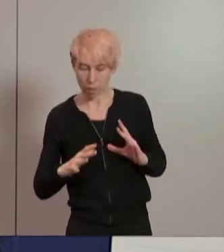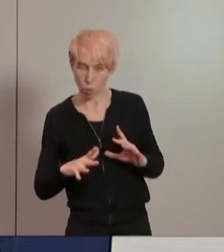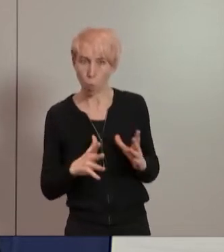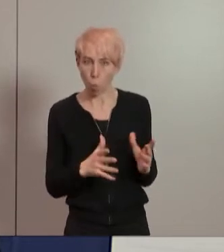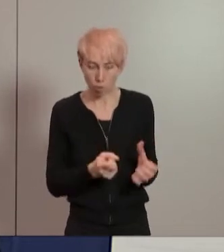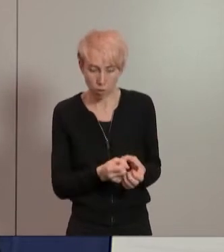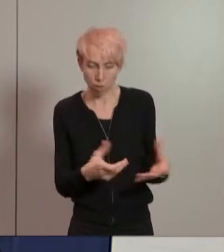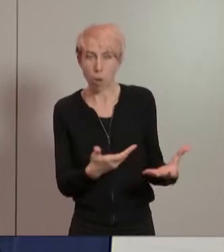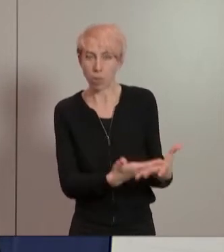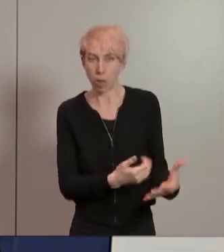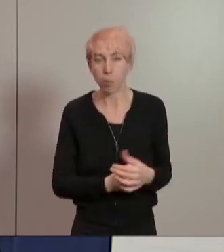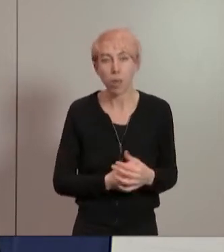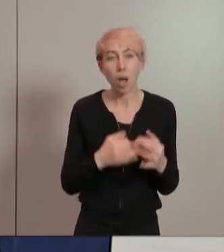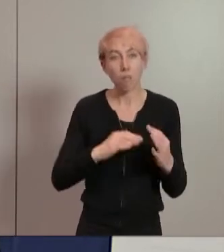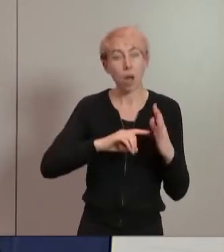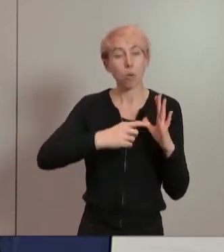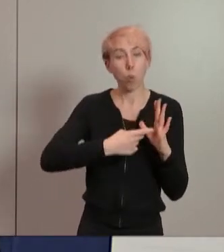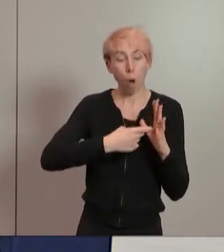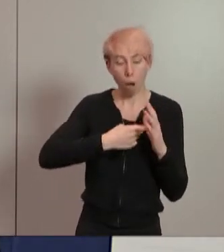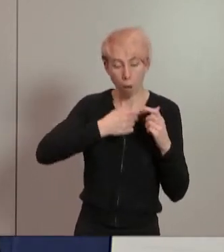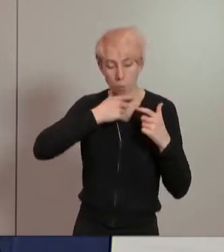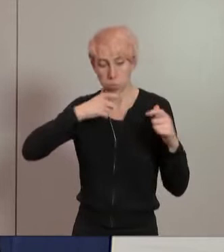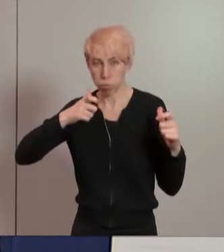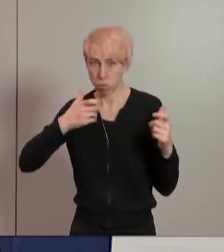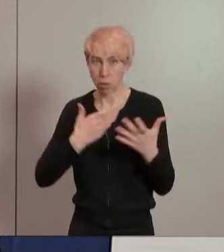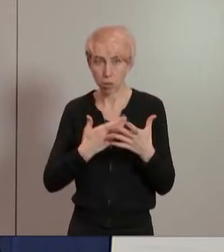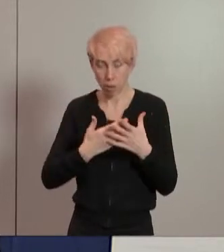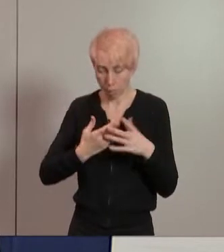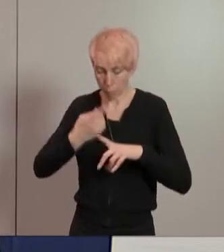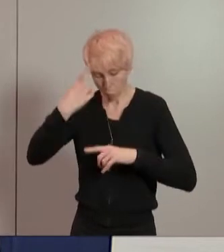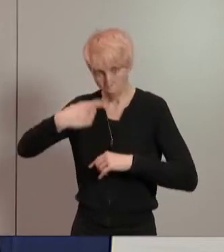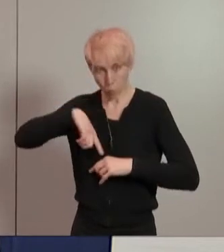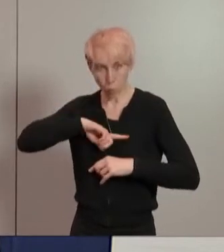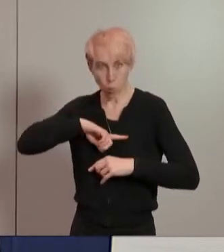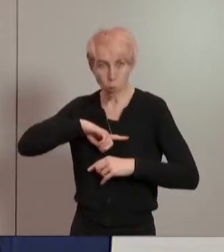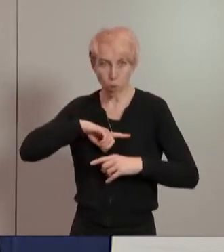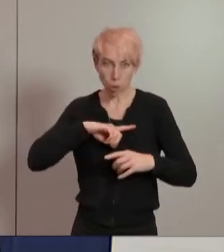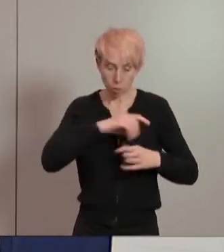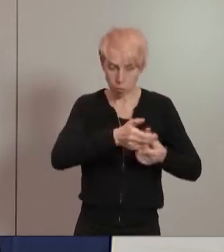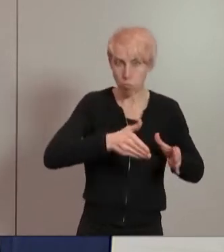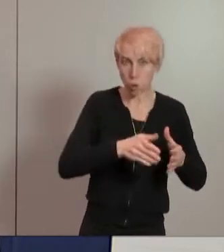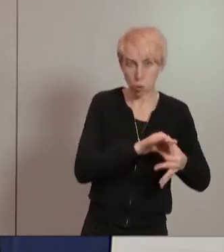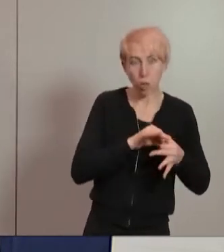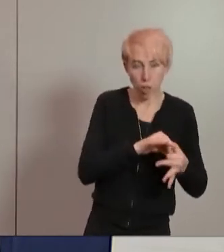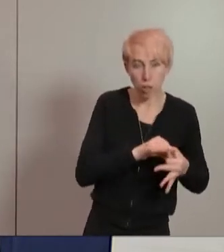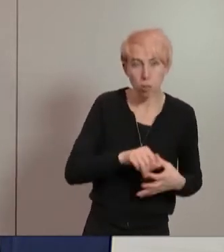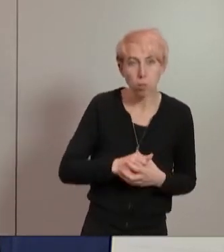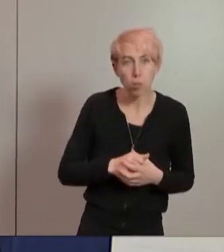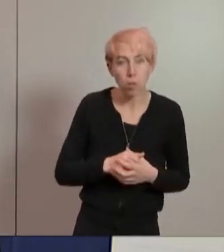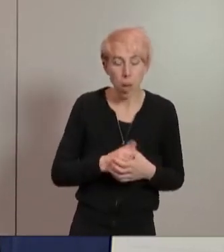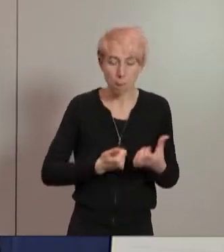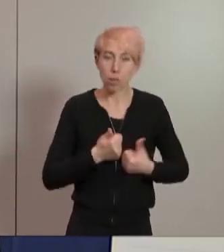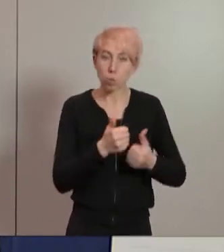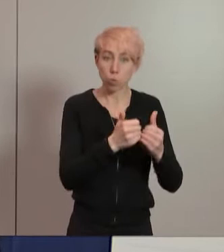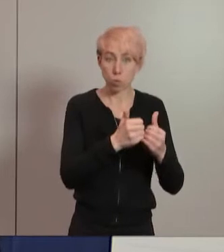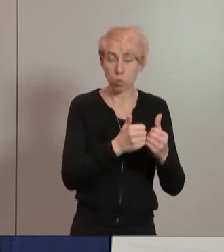L'accès au droit est notre fil rouge aussi au niveau de l'action des solidarités. Après l'ouverture de la maison des services